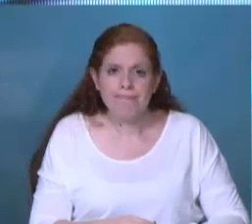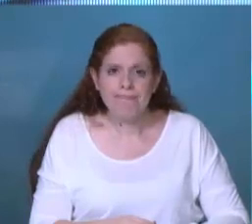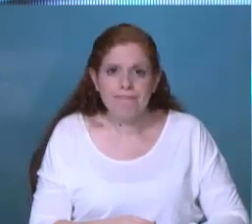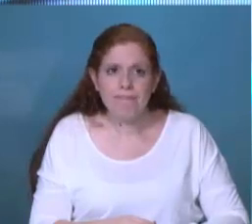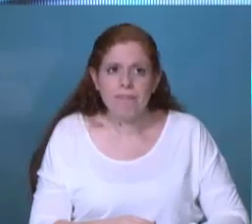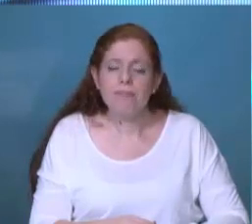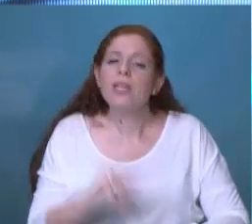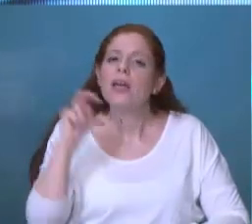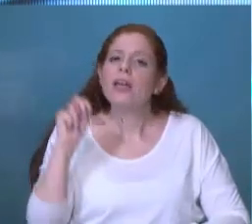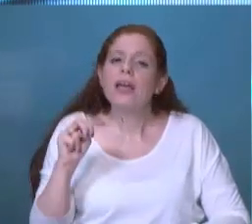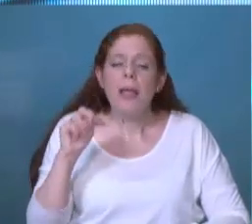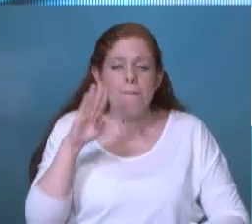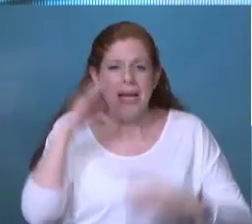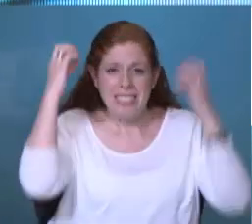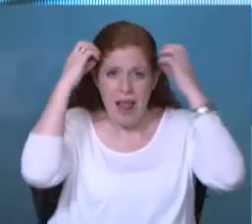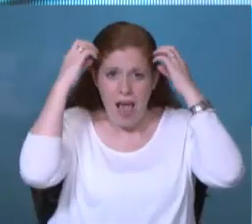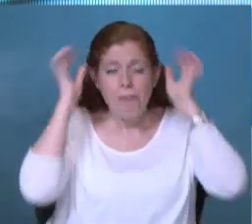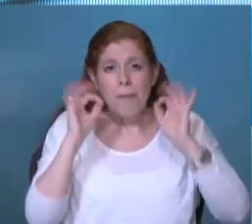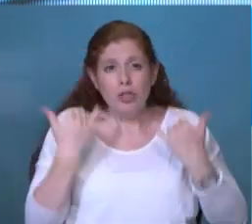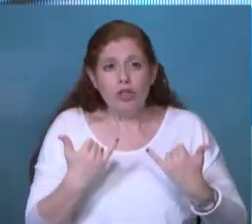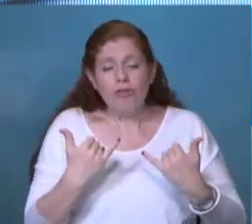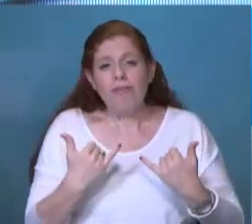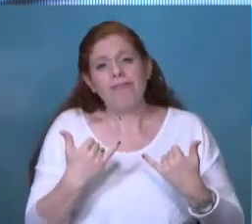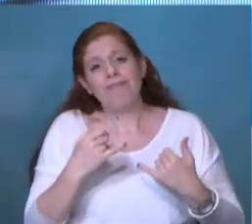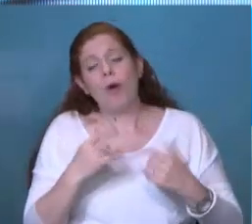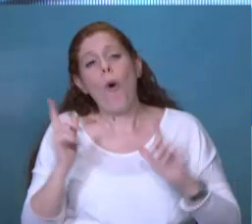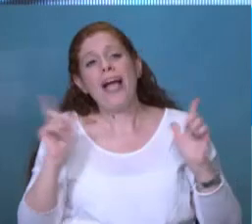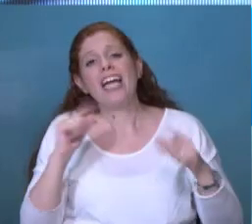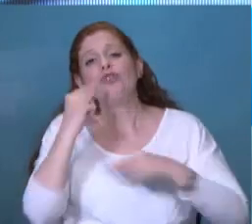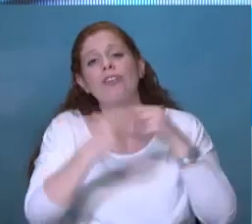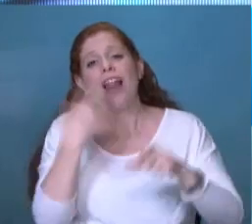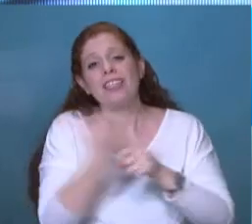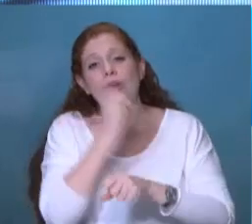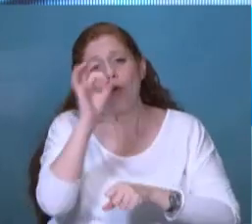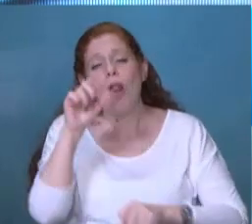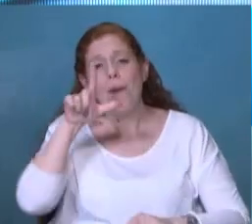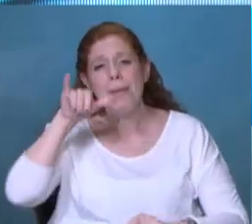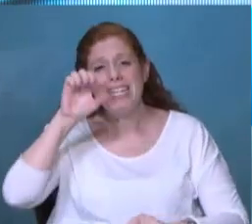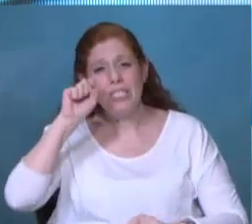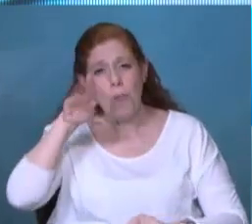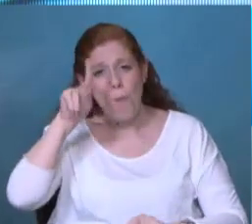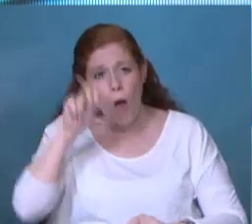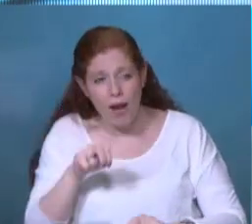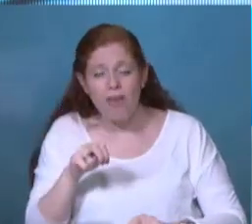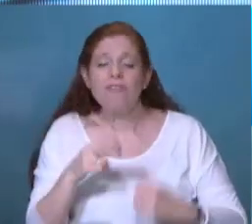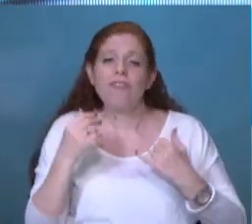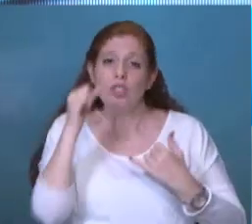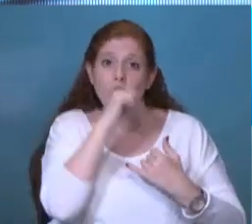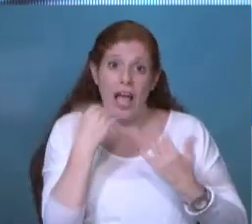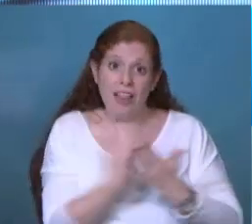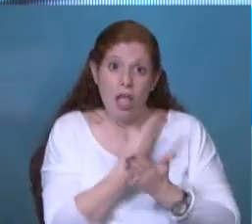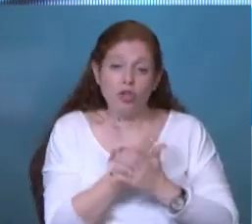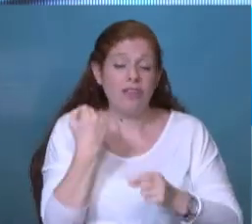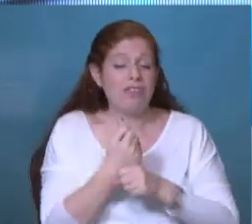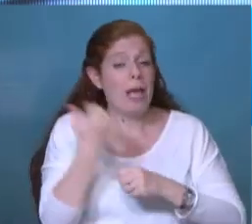נטע ברזילי חוגגת ממש היום שנה לניצחון שלה באירוויזיון בליסבון, ומשיקה שיר חדש שהיא תבצע בגמר